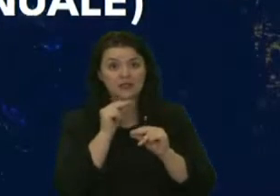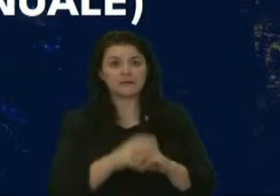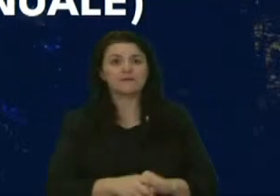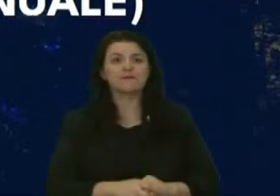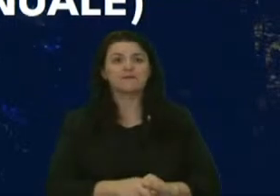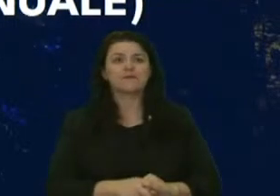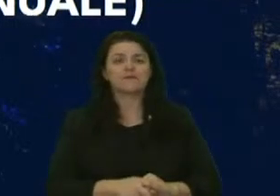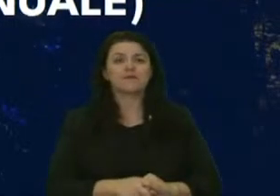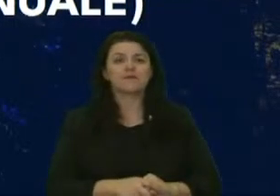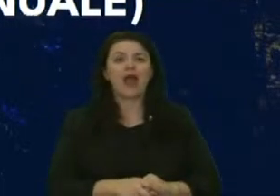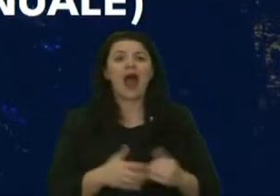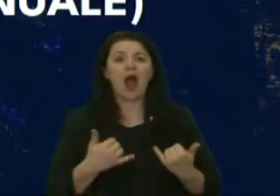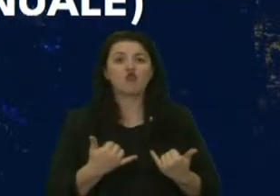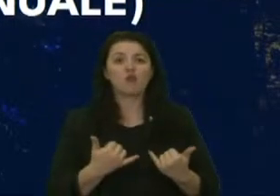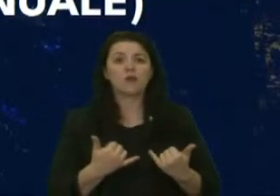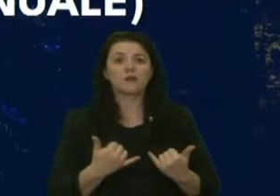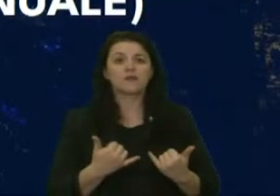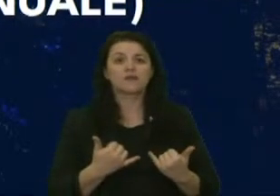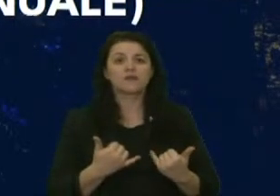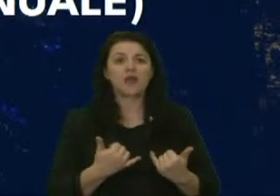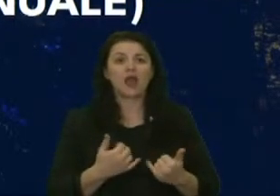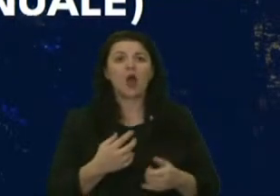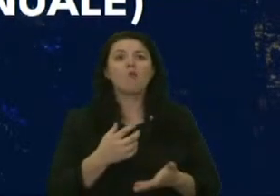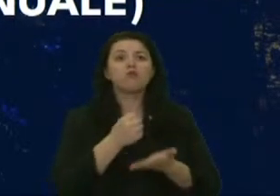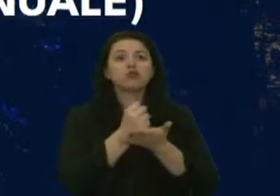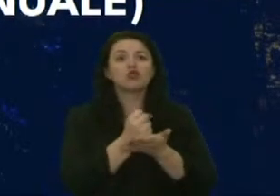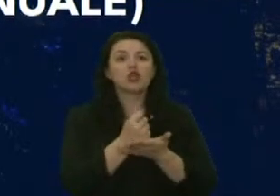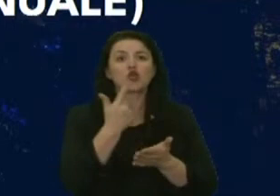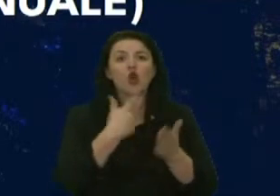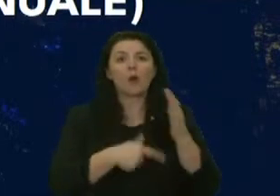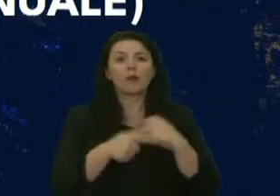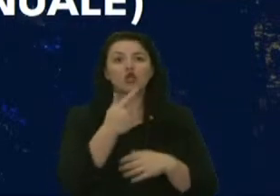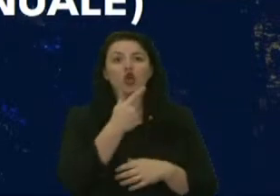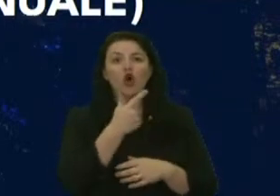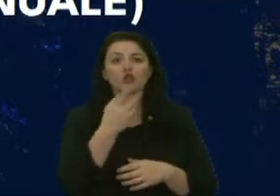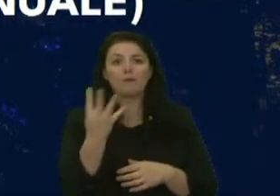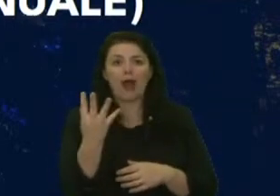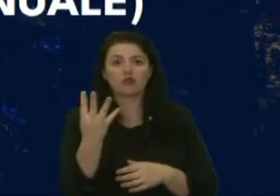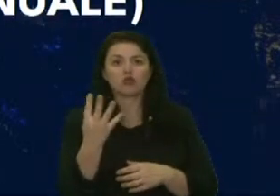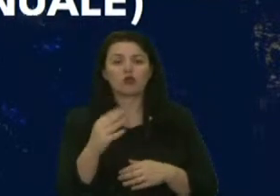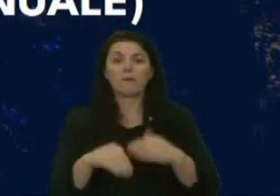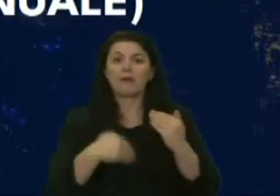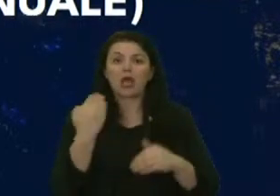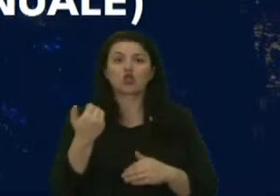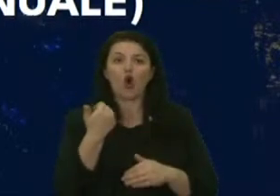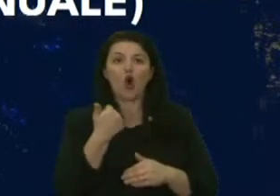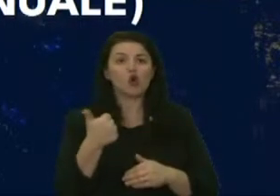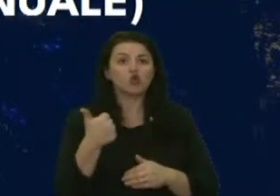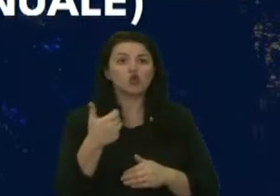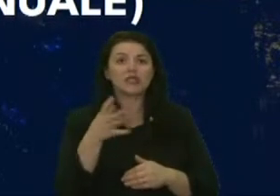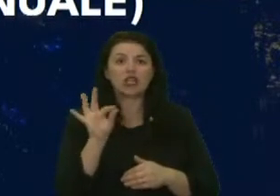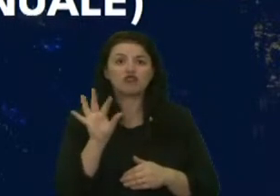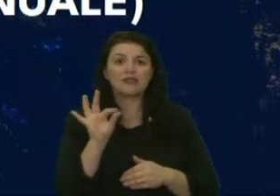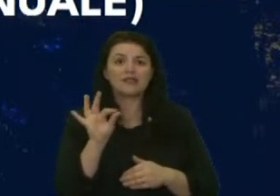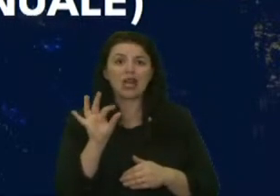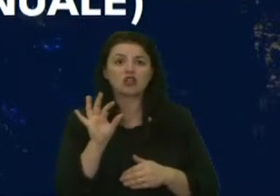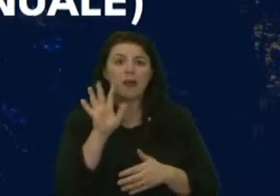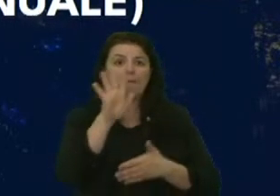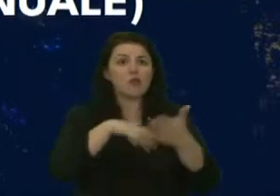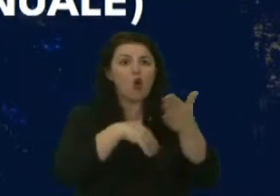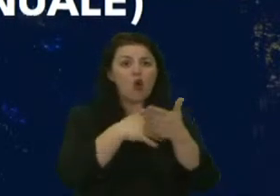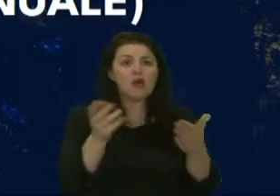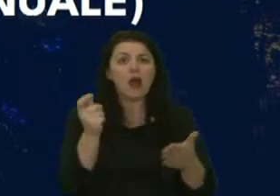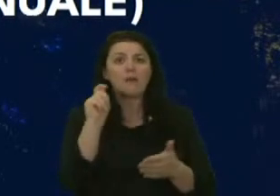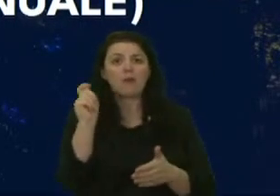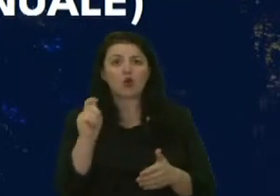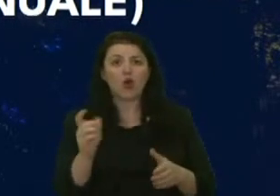sine acum în privința bugetului pentru 2024 peste 150 de proiecte și programe